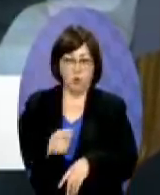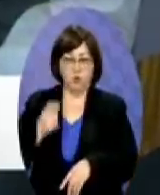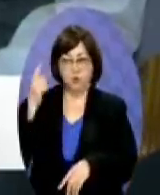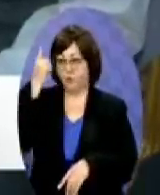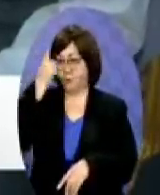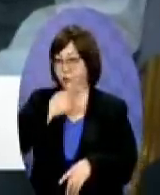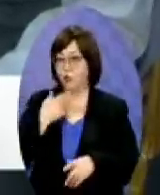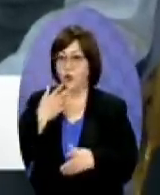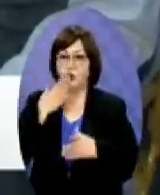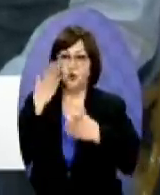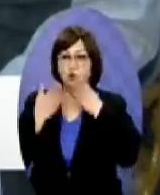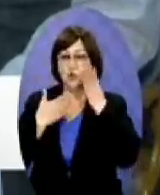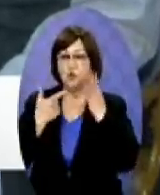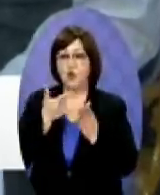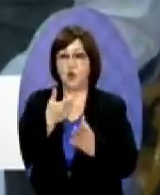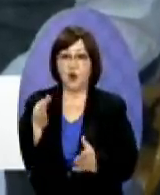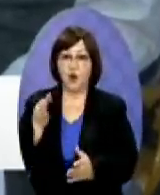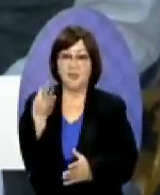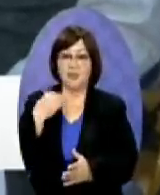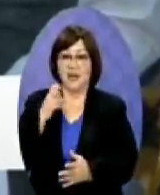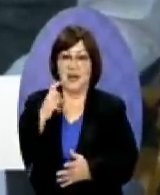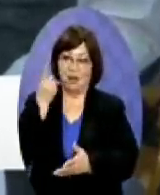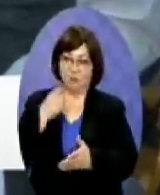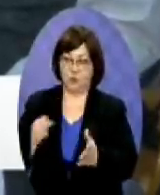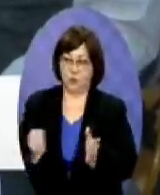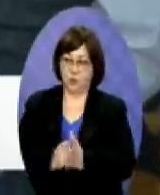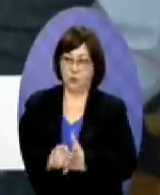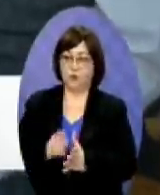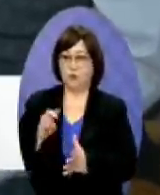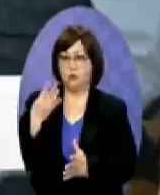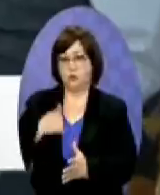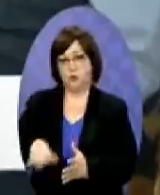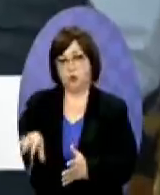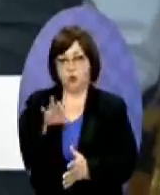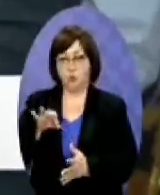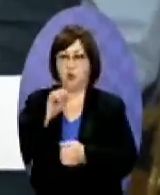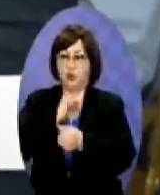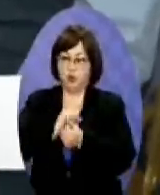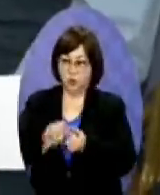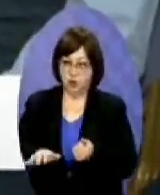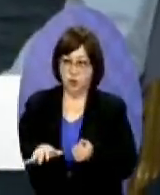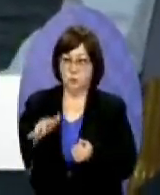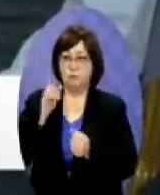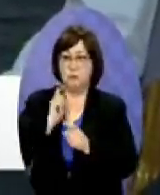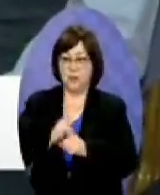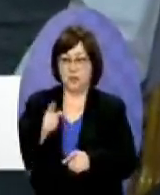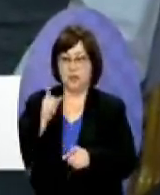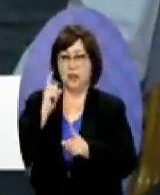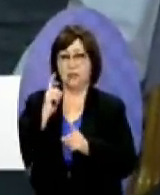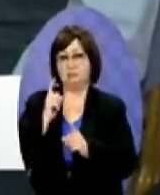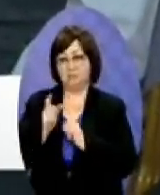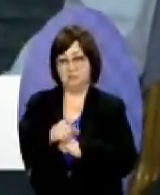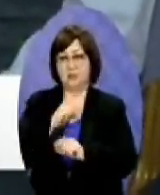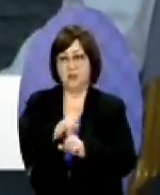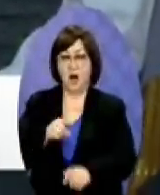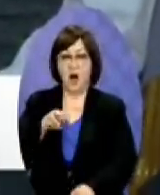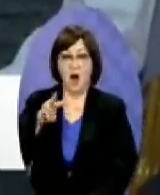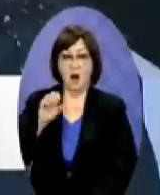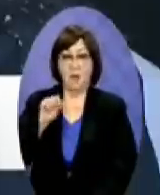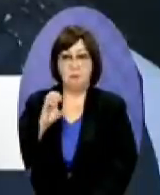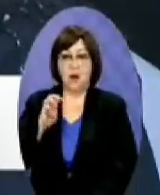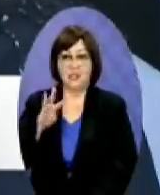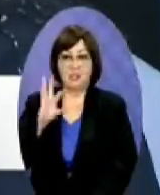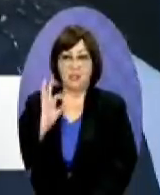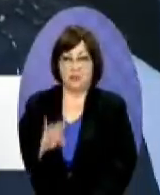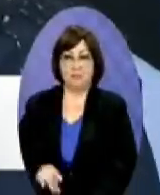гоо сангадвал хамгийн чухал. Тийм болохоор энэ ангийг сонгосон. Төгсөөд одоо мэрэгчлэрээ мастер сурсан сургалт ирээд тахад